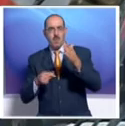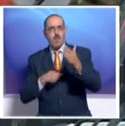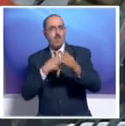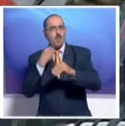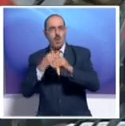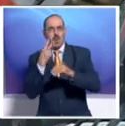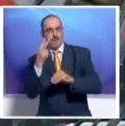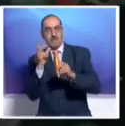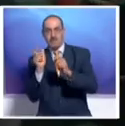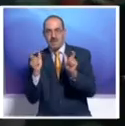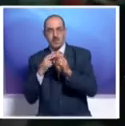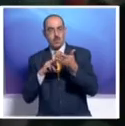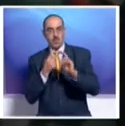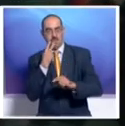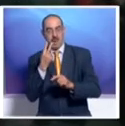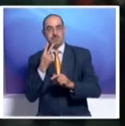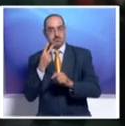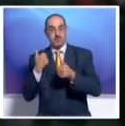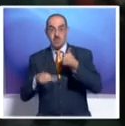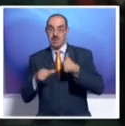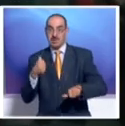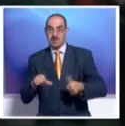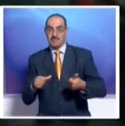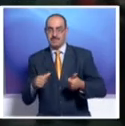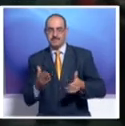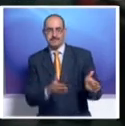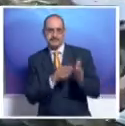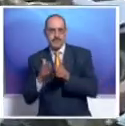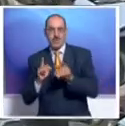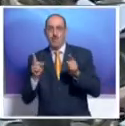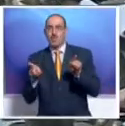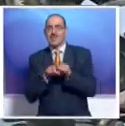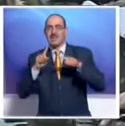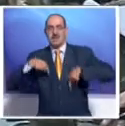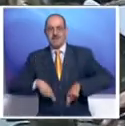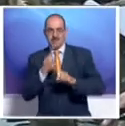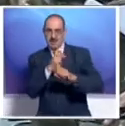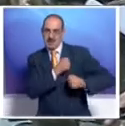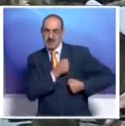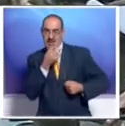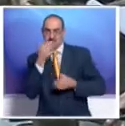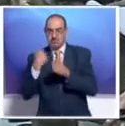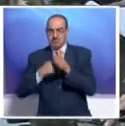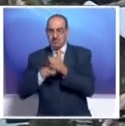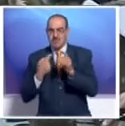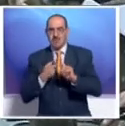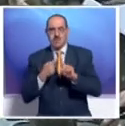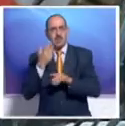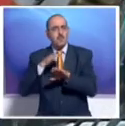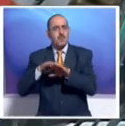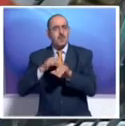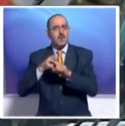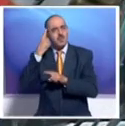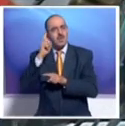الإعلام عبر العالم. السيد الفريق ذكر بالجهود المثابرة التي تم بذلها في سبيل